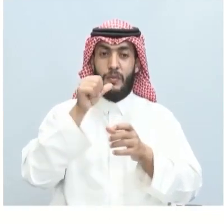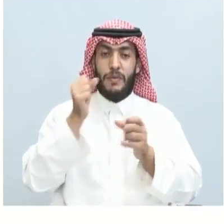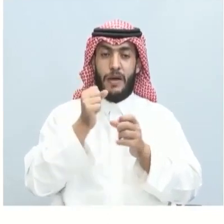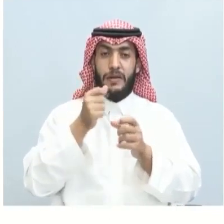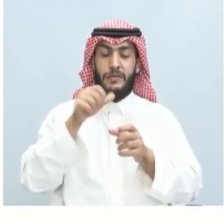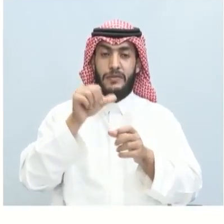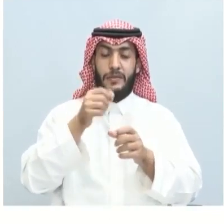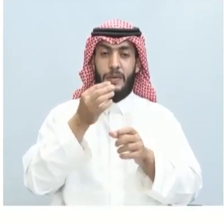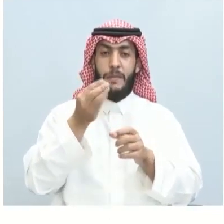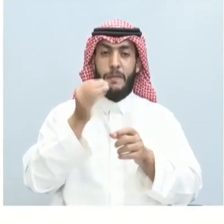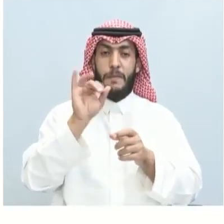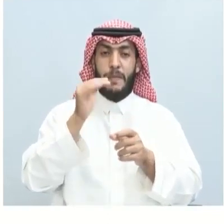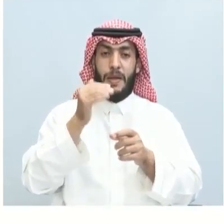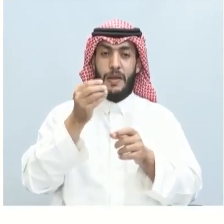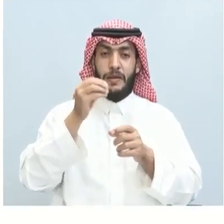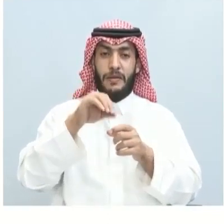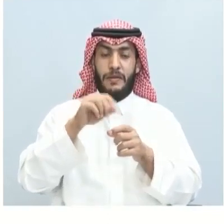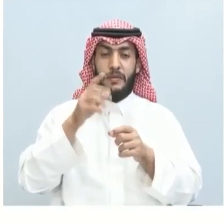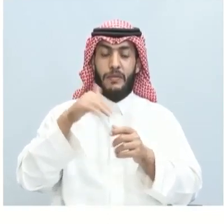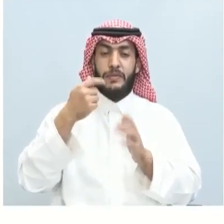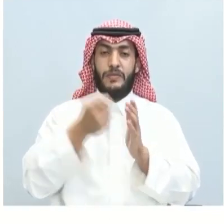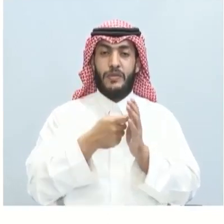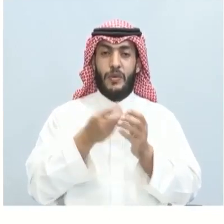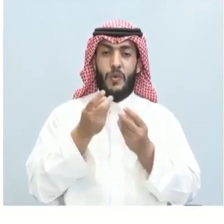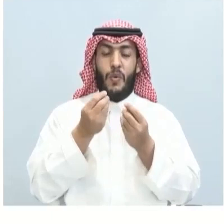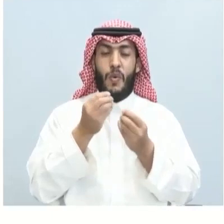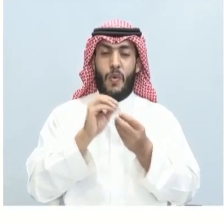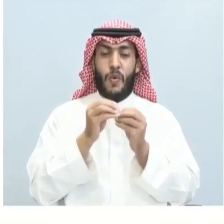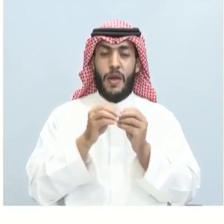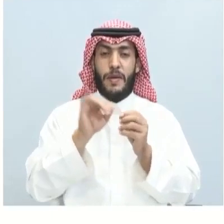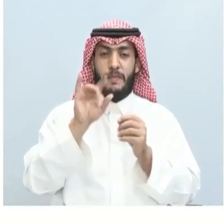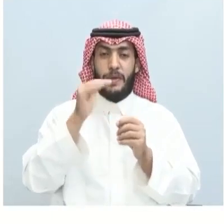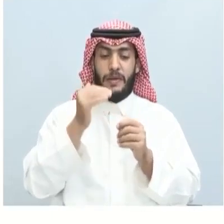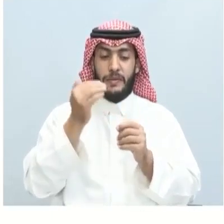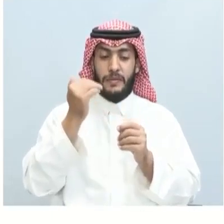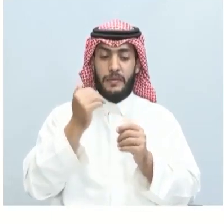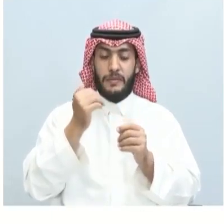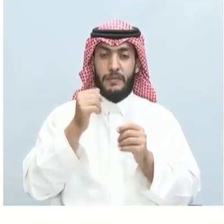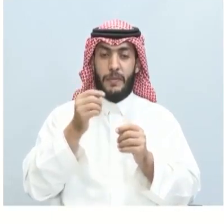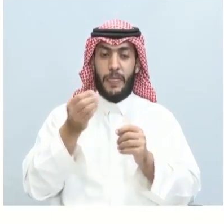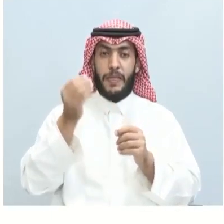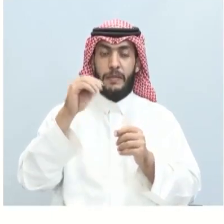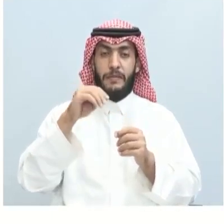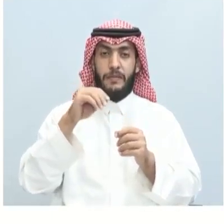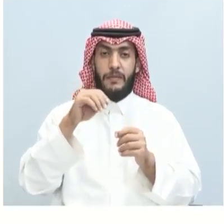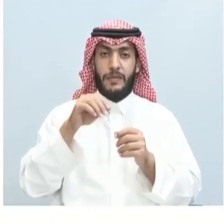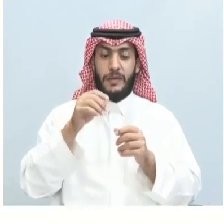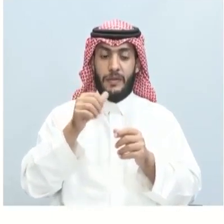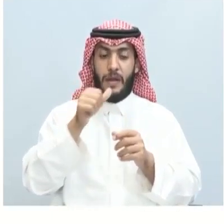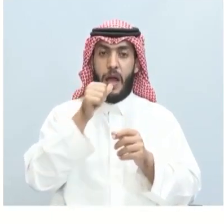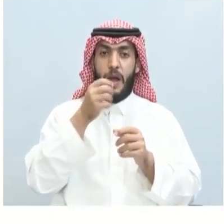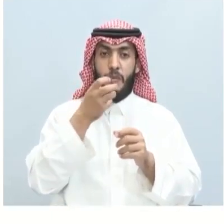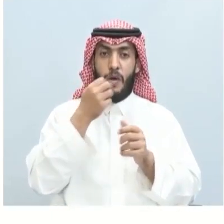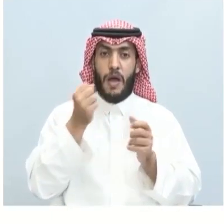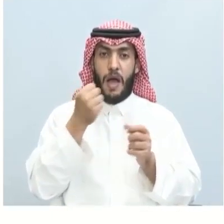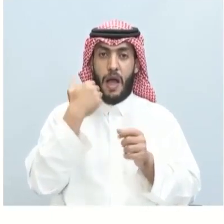رش عليه بعض ملح المائده وسجل بعد ذلك لون المحلول في انبوب الاختبار ضع انبوب الاختبار في حمام ساخن